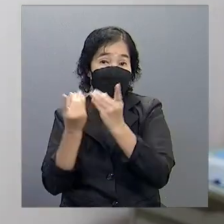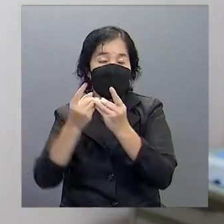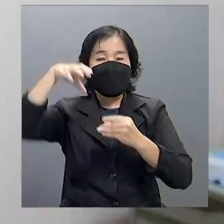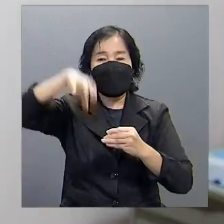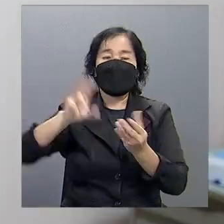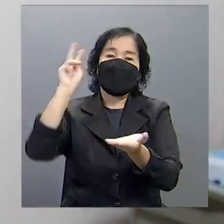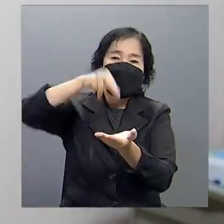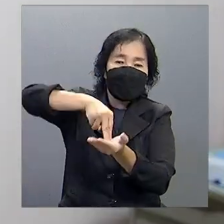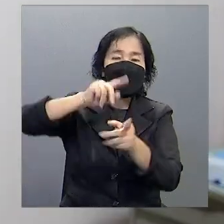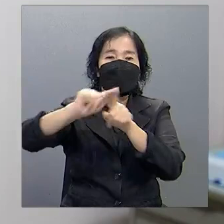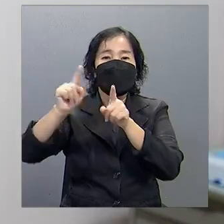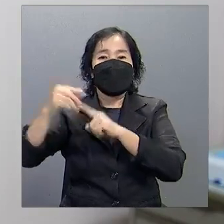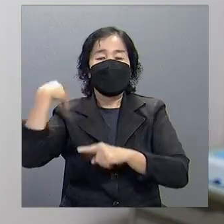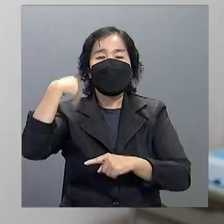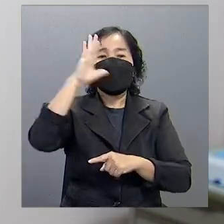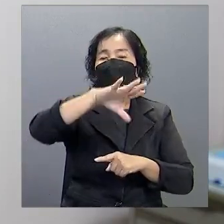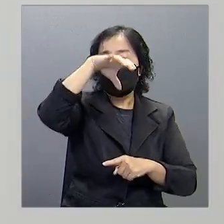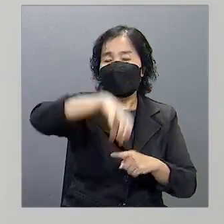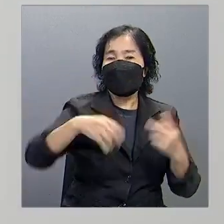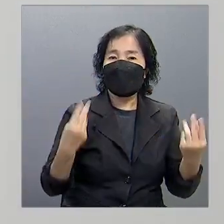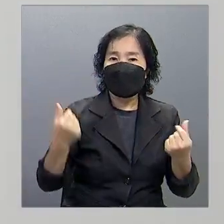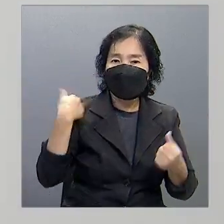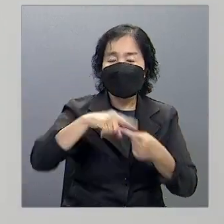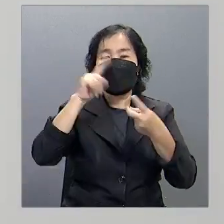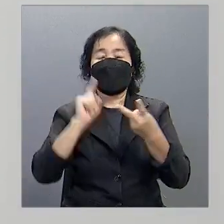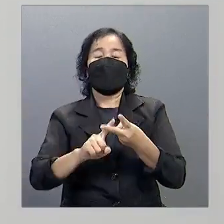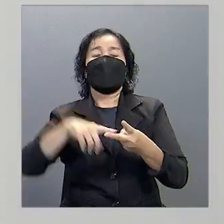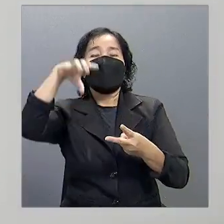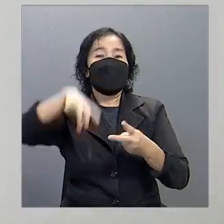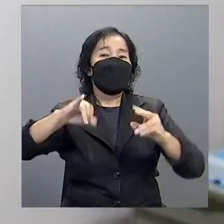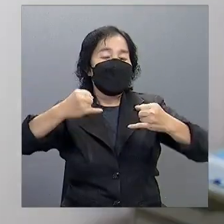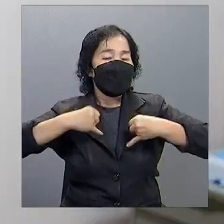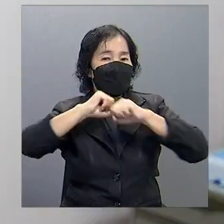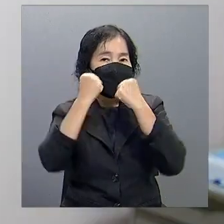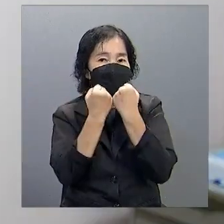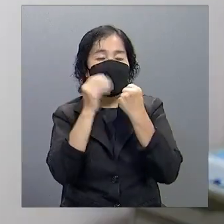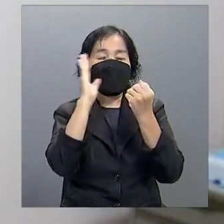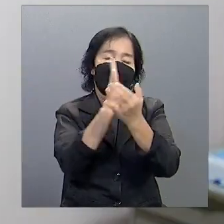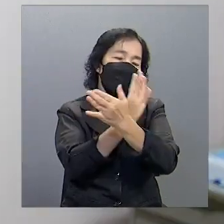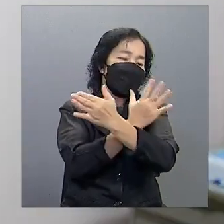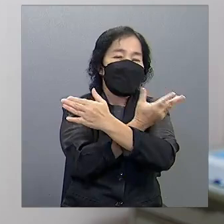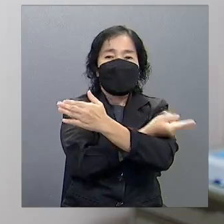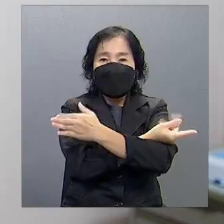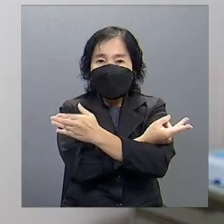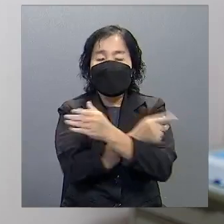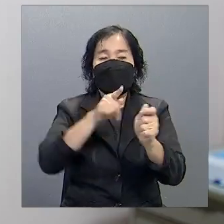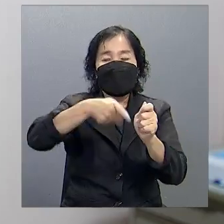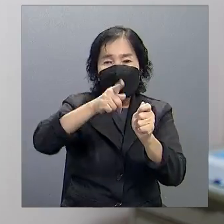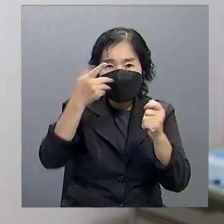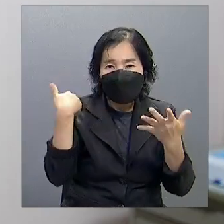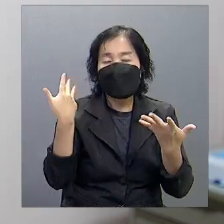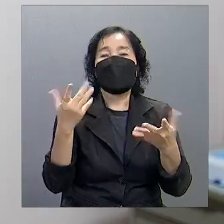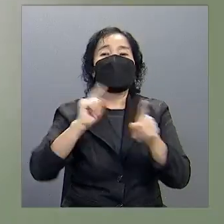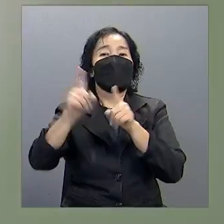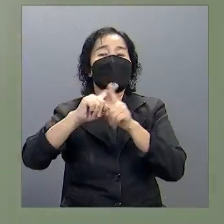ะครับผู้ประกอบการของพื้นที่ป่าตองนะครับซึ่งท่านเหล่านี้นะครับเป็นผู้บริหารทางภาคเอกชนให้ความร่วมมือดีมาก